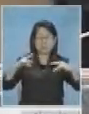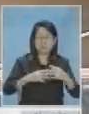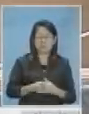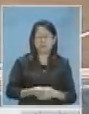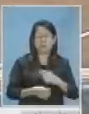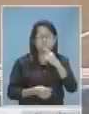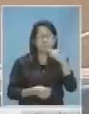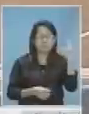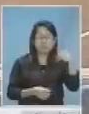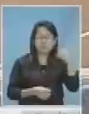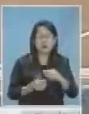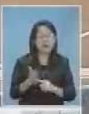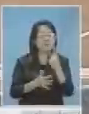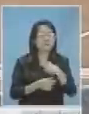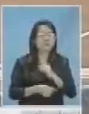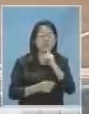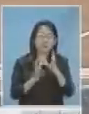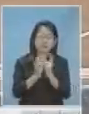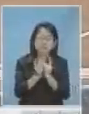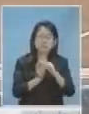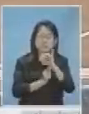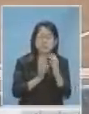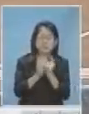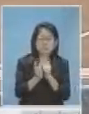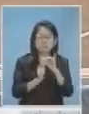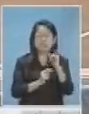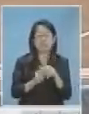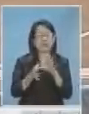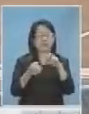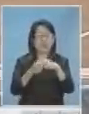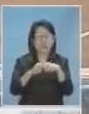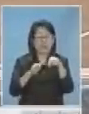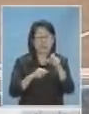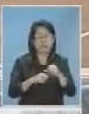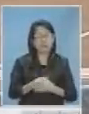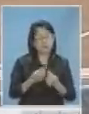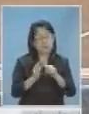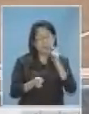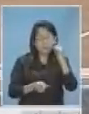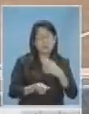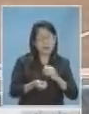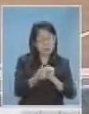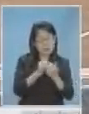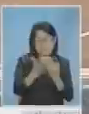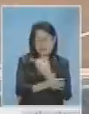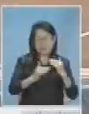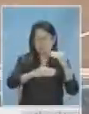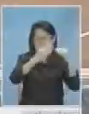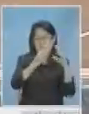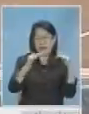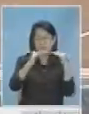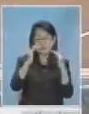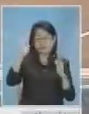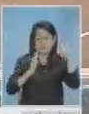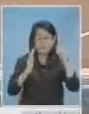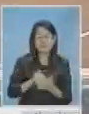ะครับเป็นเรื่องแรกเลยครับที่เราพูดถึงว่าเรามีปัญหาแต่พอบอกว่าเราจะพัฒนาประชาธิปไตยวัฒนธรรมเป็นเรื่องสุดท้าย